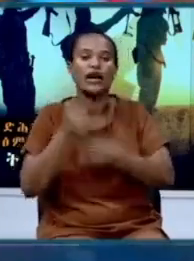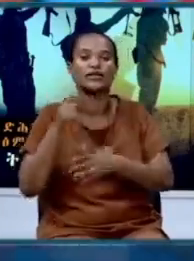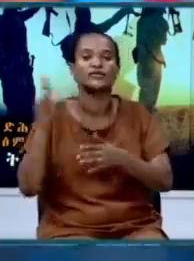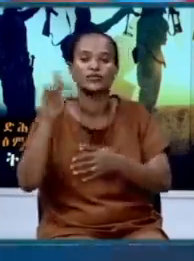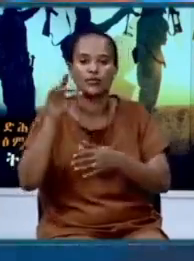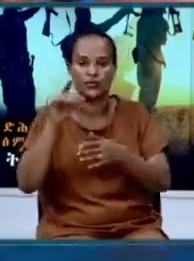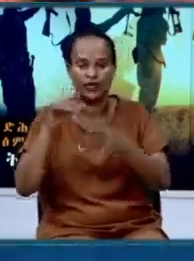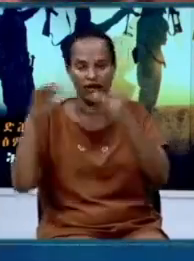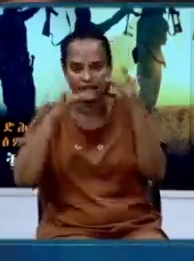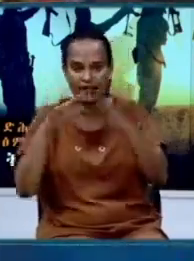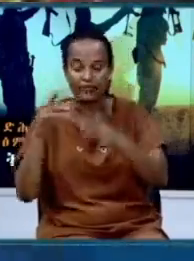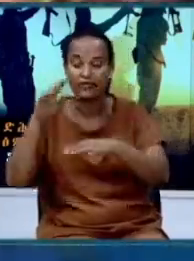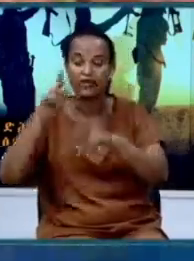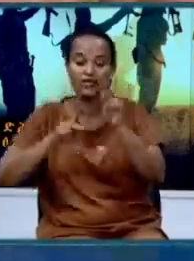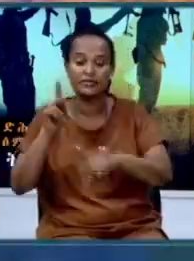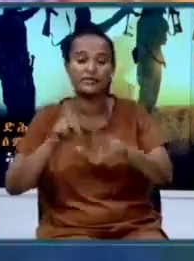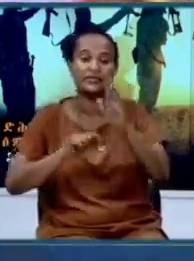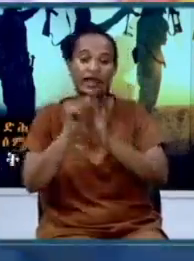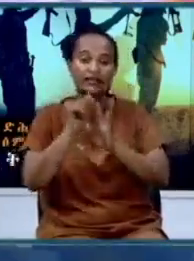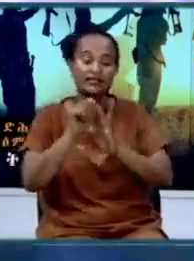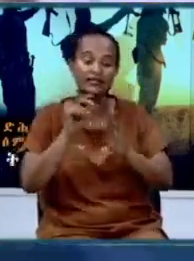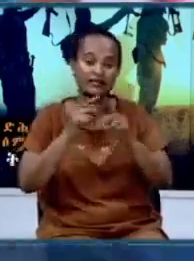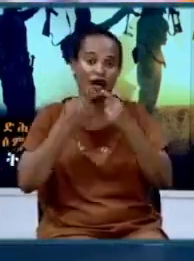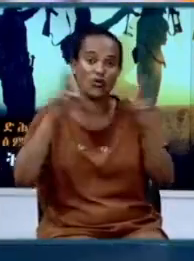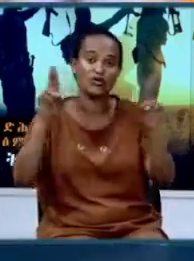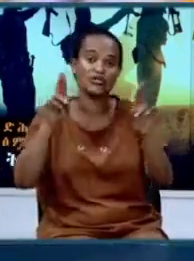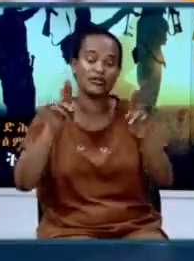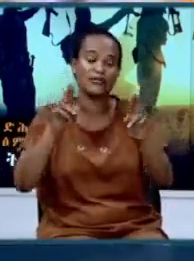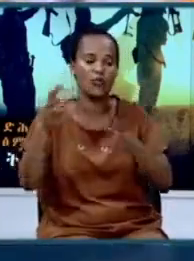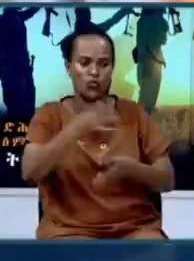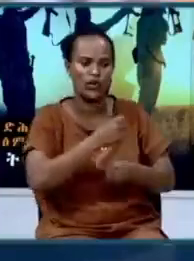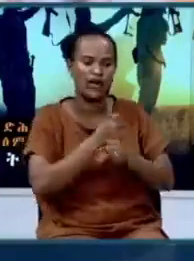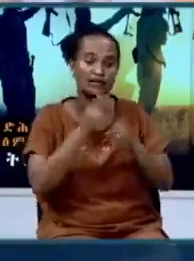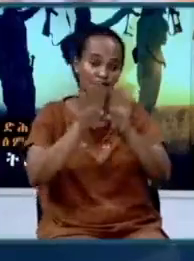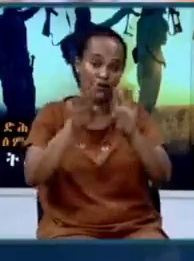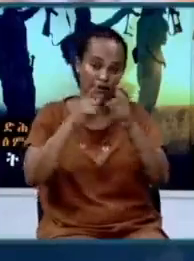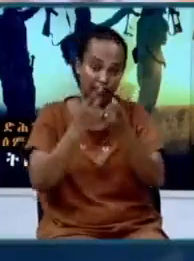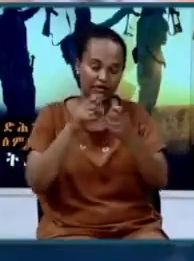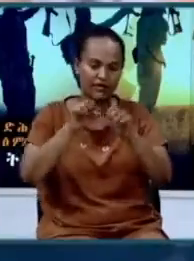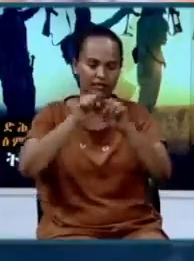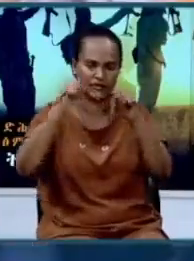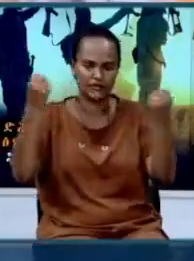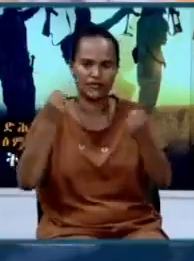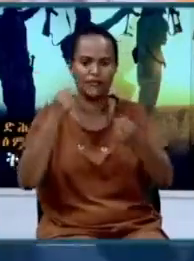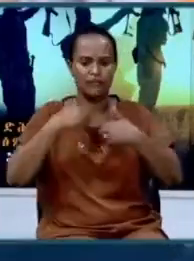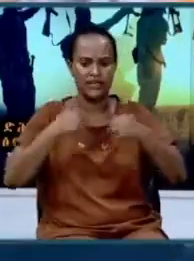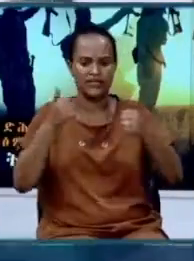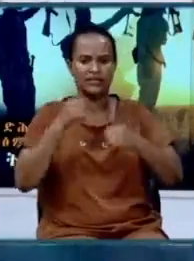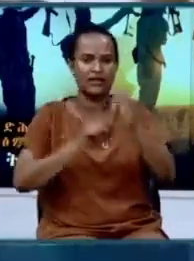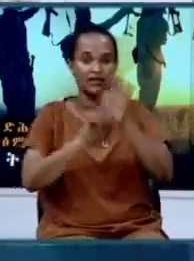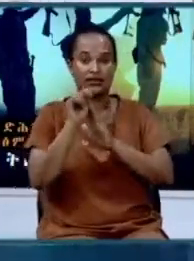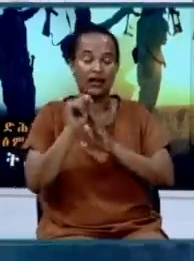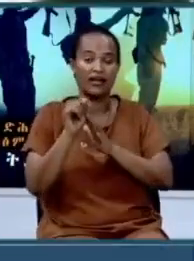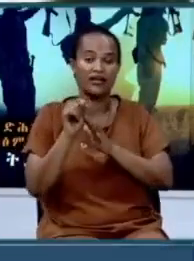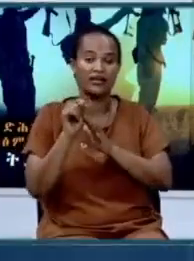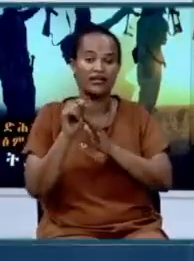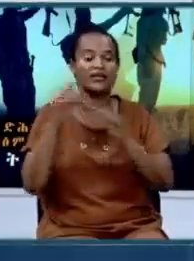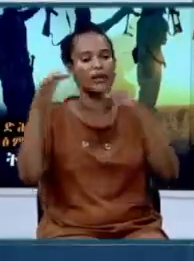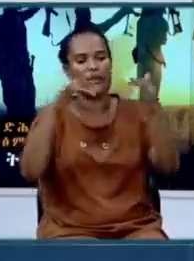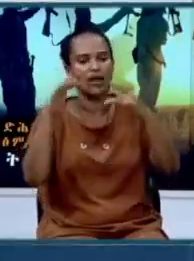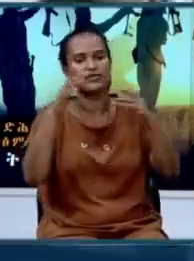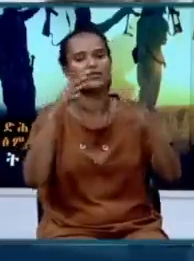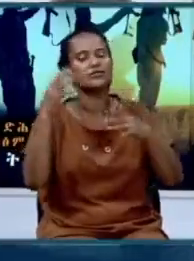ኩባ ነተብ ልዕሊ ህዝቢ ትግራይ ዝተወልዐ ቅሉዕ ወራርን ዕፅዋን ክባን ክሳብ ዝፍንፃሕ መንእሰይ ትግራይ መስርዕ ከይዛሪ ናብ